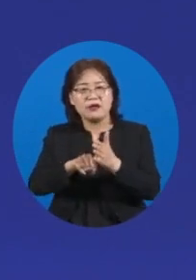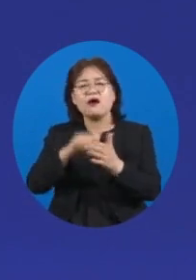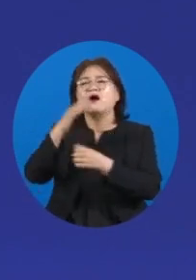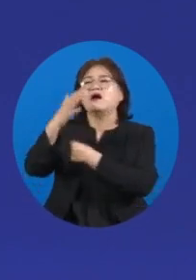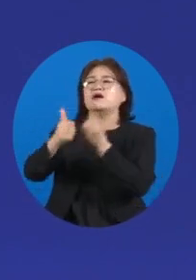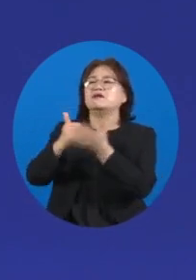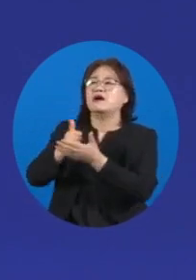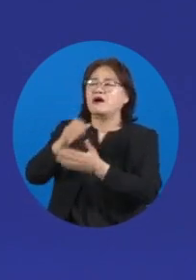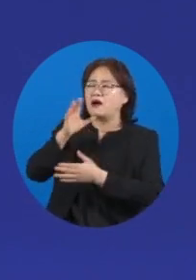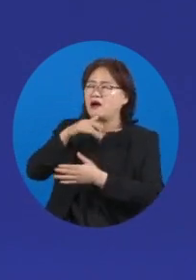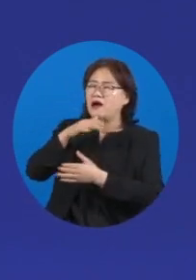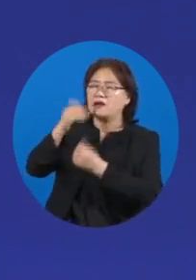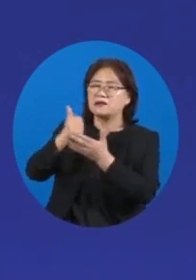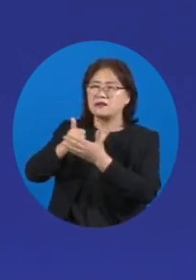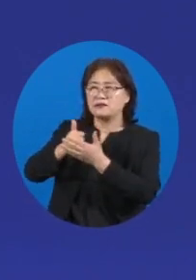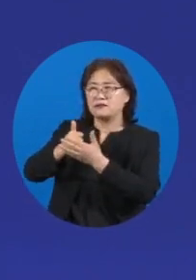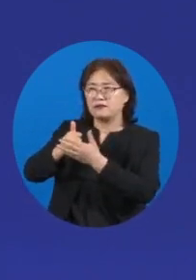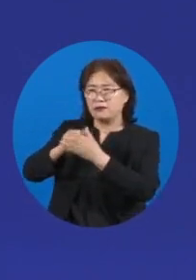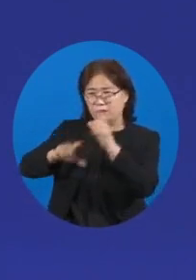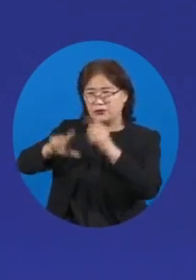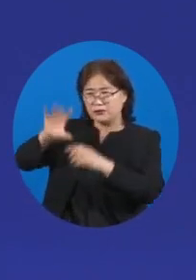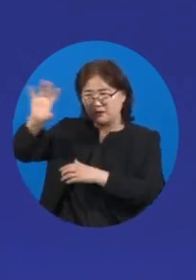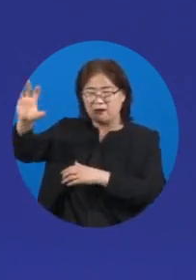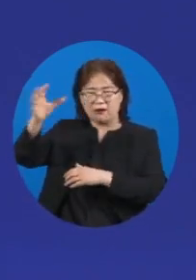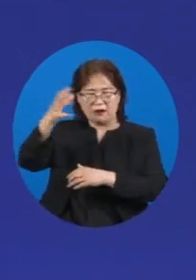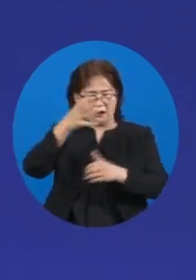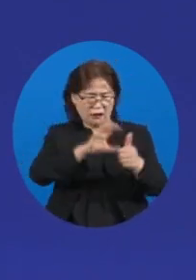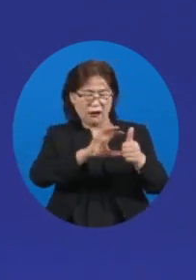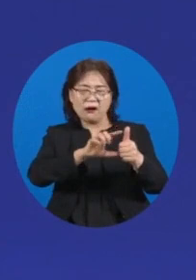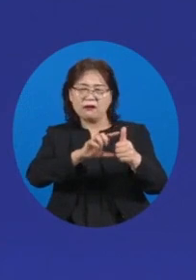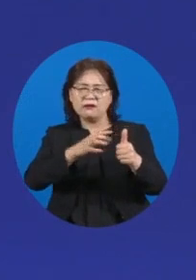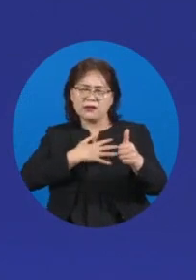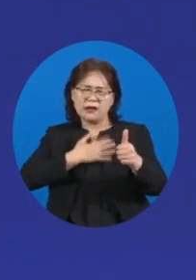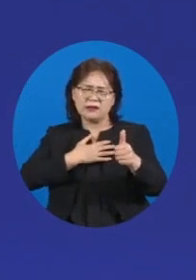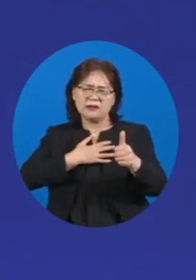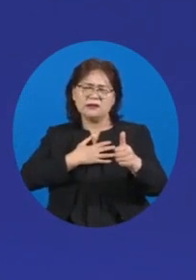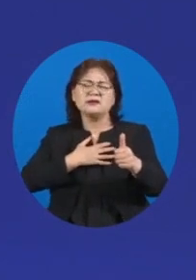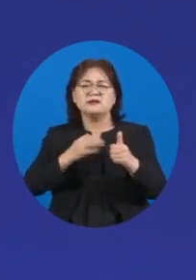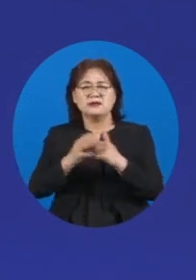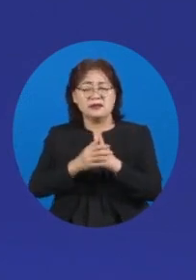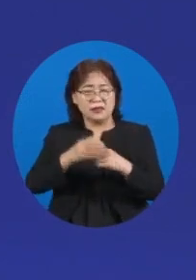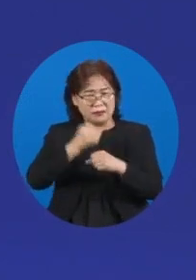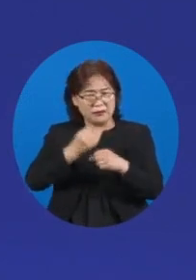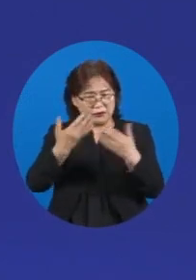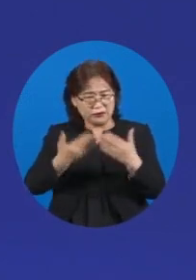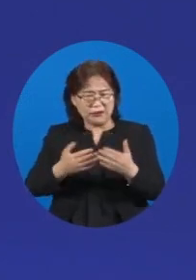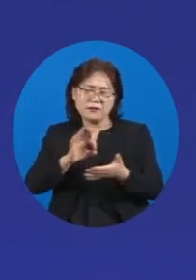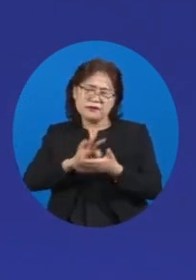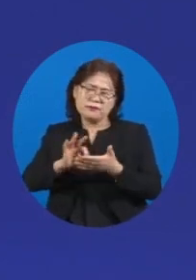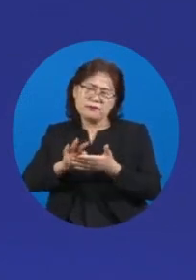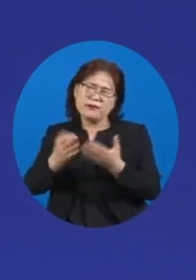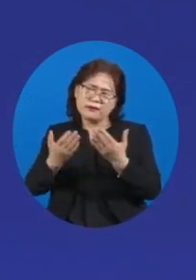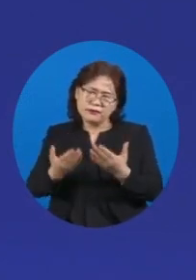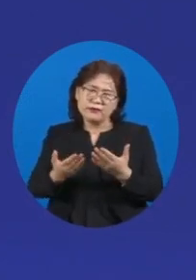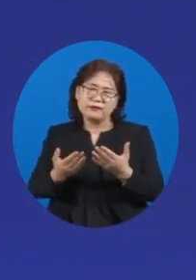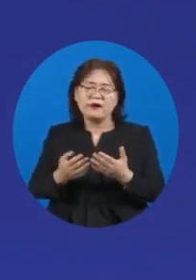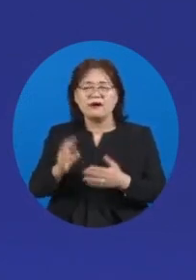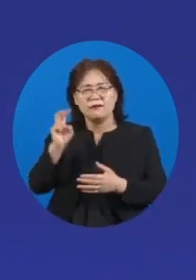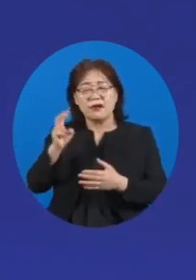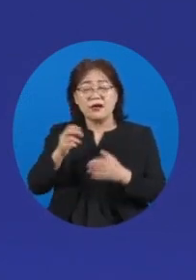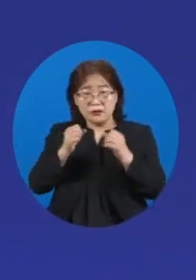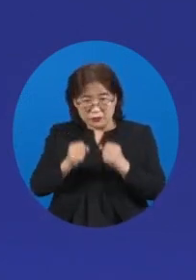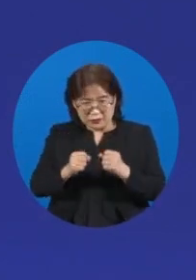하나님의 형상대로 지으시고 하나님의 대리 통찰은 나를 지워줘 꾸나 그래 내가 이렇게 쓰임 받고 있구나 전제